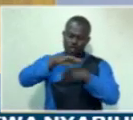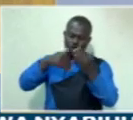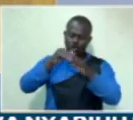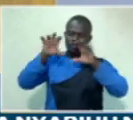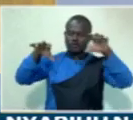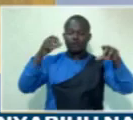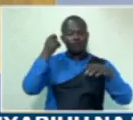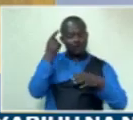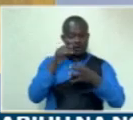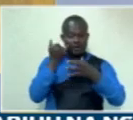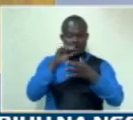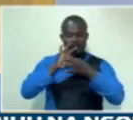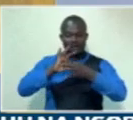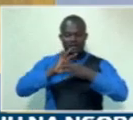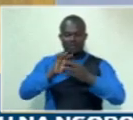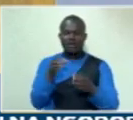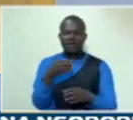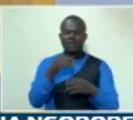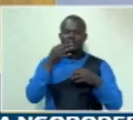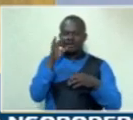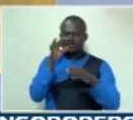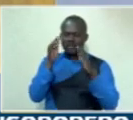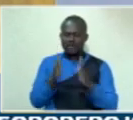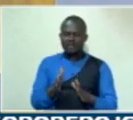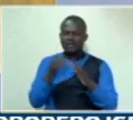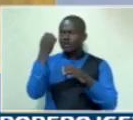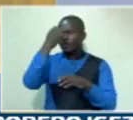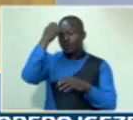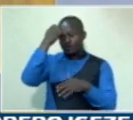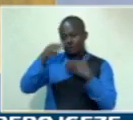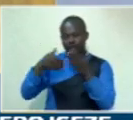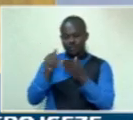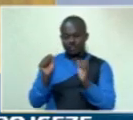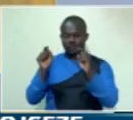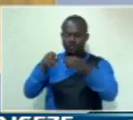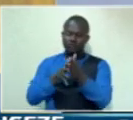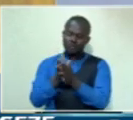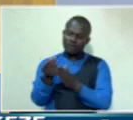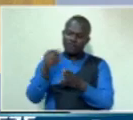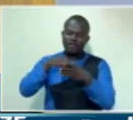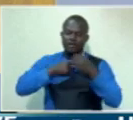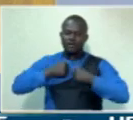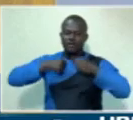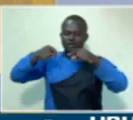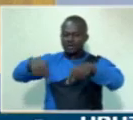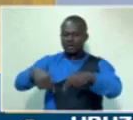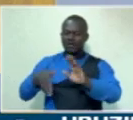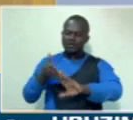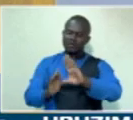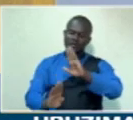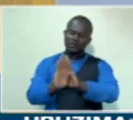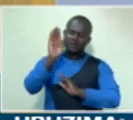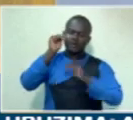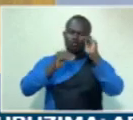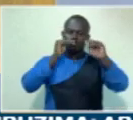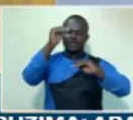bikumvikana rero ku mubano ubaye mwiza amasosiyete y'Abafaransa y'Abanyaburayi ashobora gushora imari mu Rwanda bikaba byakwihutisha iterambere mu